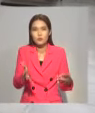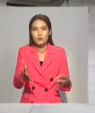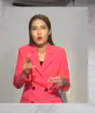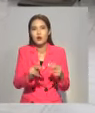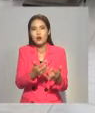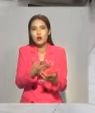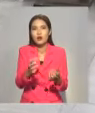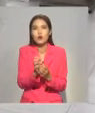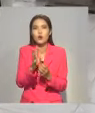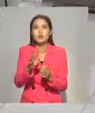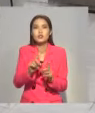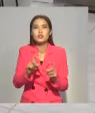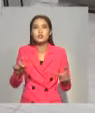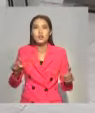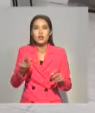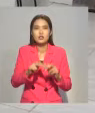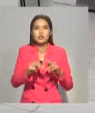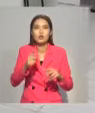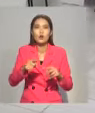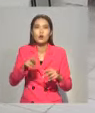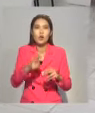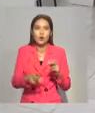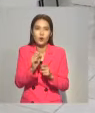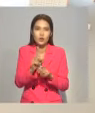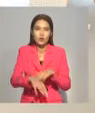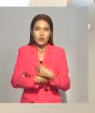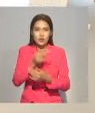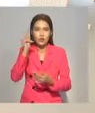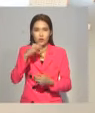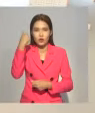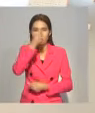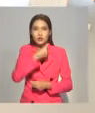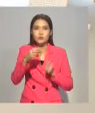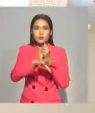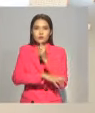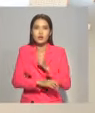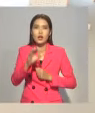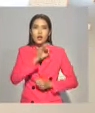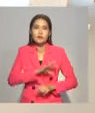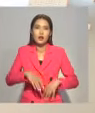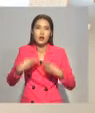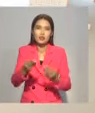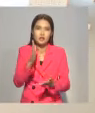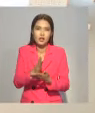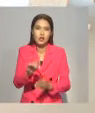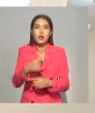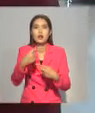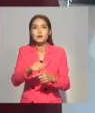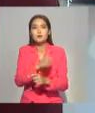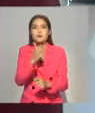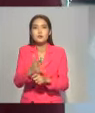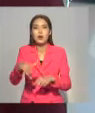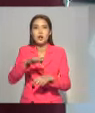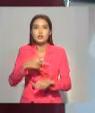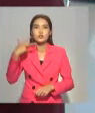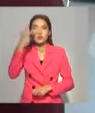Астанада 14 мектептің құрылысы жүріп жатыр. Оның 11-і жаңа оқу жылының соңына дейін пайдалануға беріледі. Сондай-ақ бас қалада 3 жыл